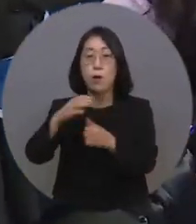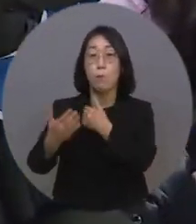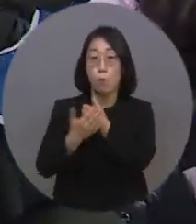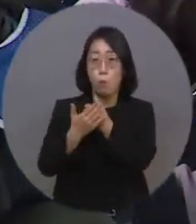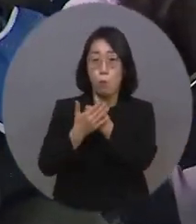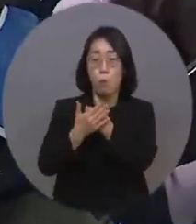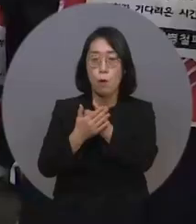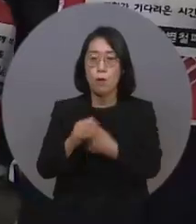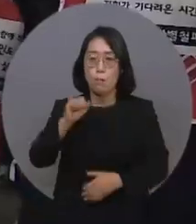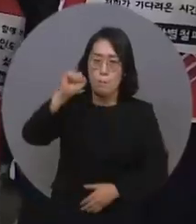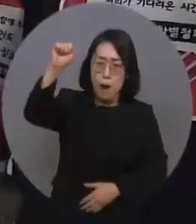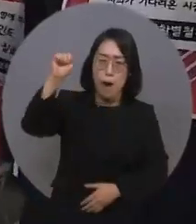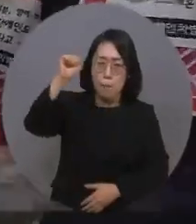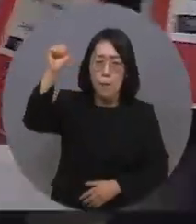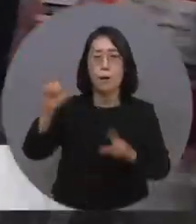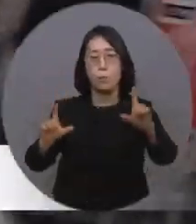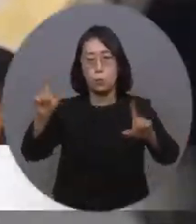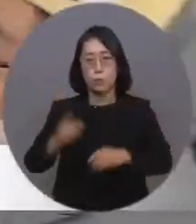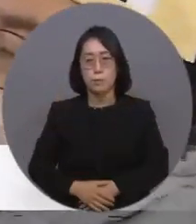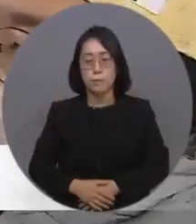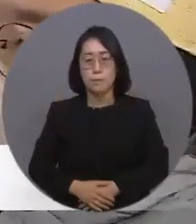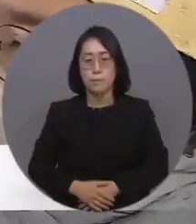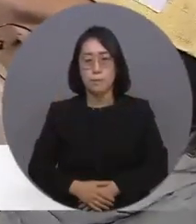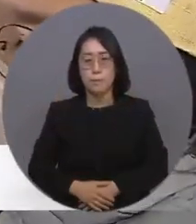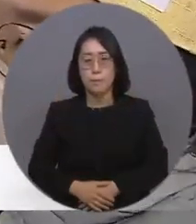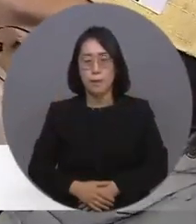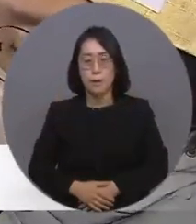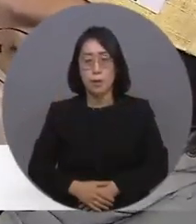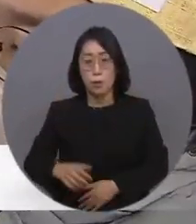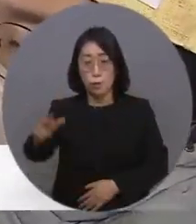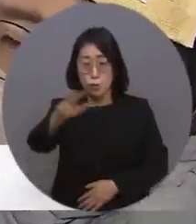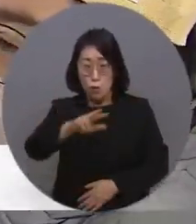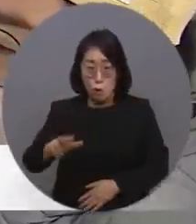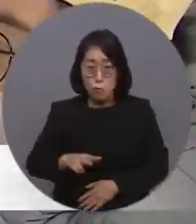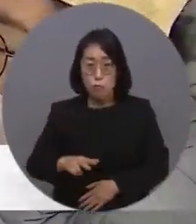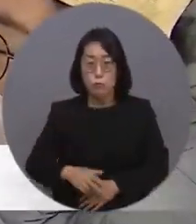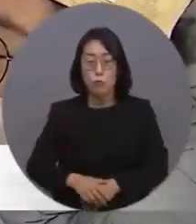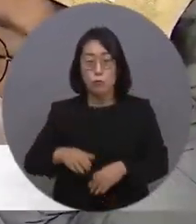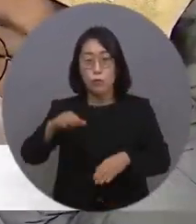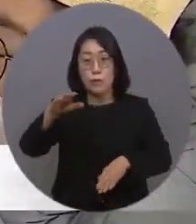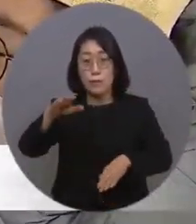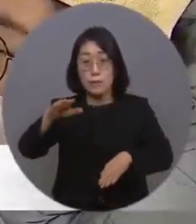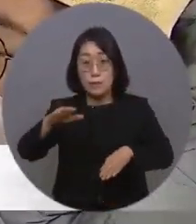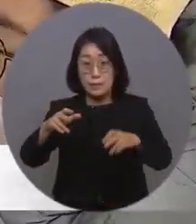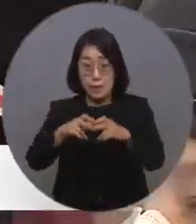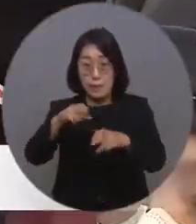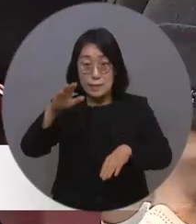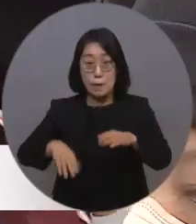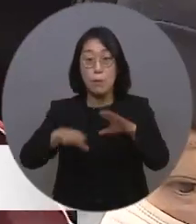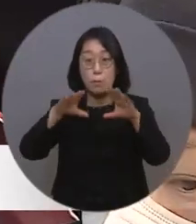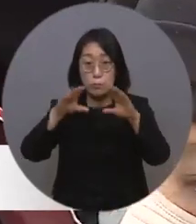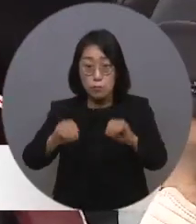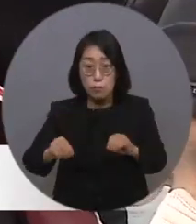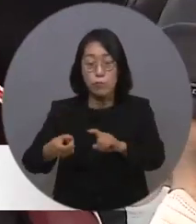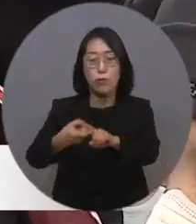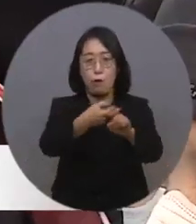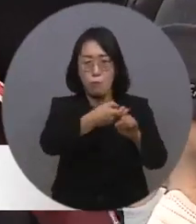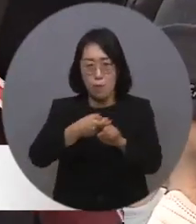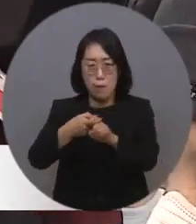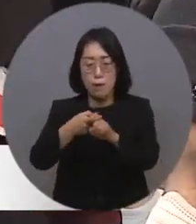촉구하고 나섰습니다. 지난 20일 전국장애인 차별철폐연대는 참사 22주기를 맞아 지하철